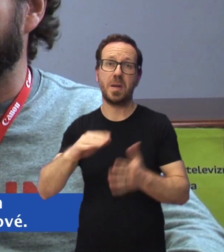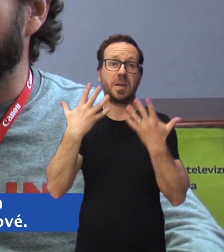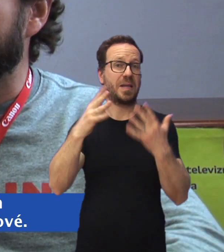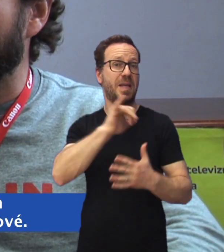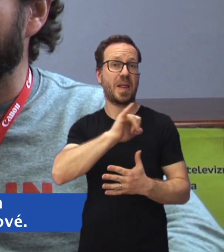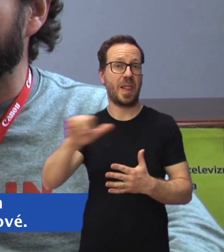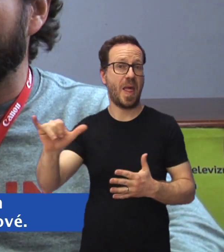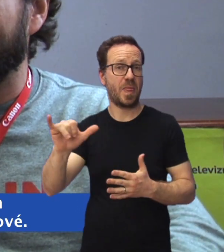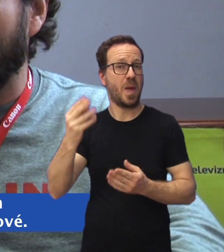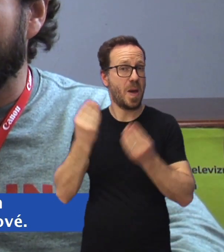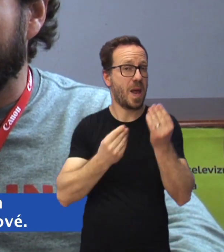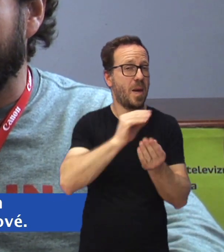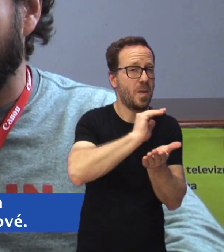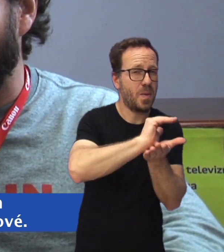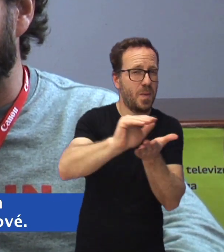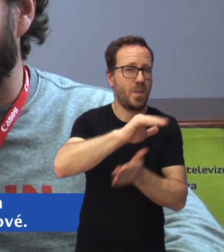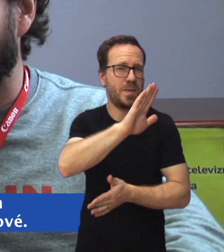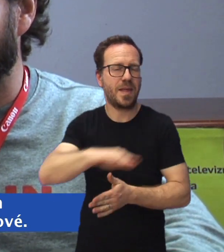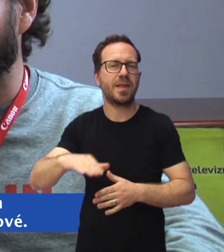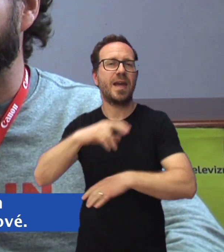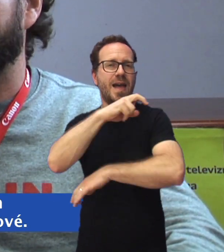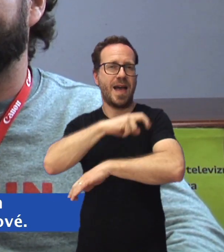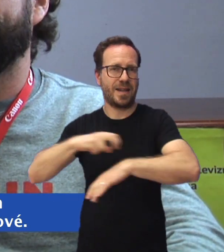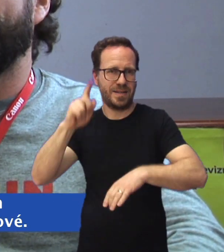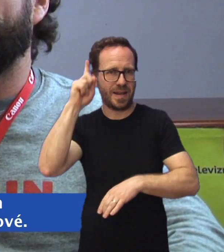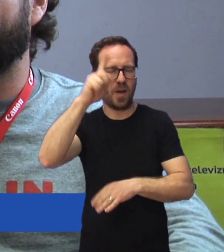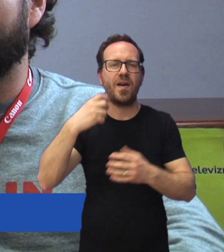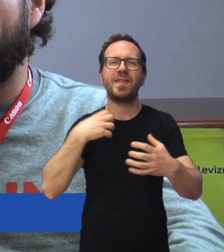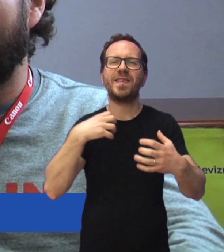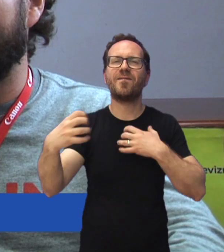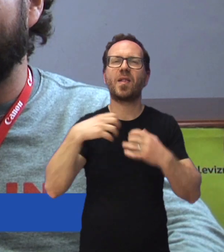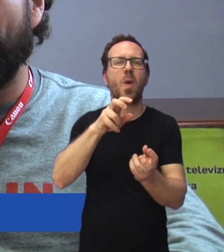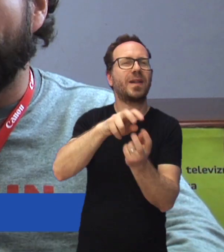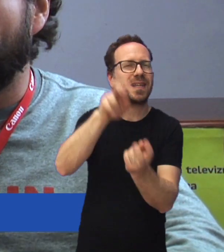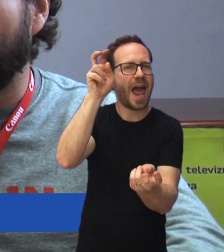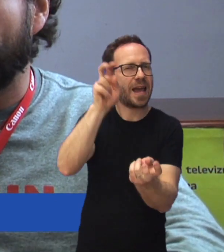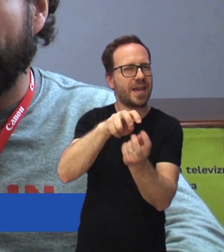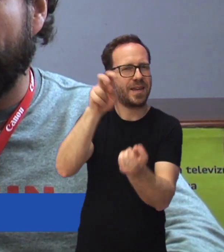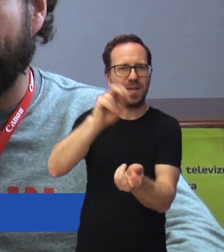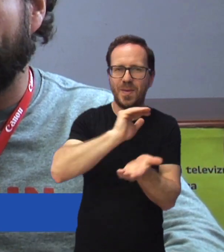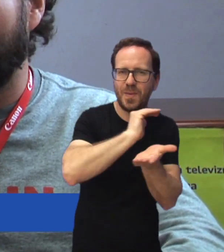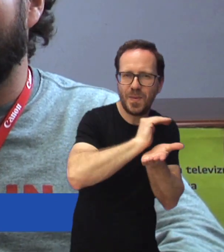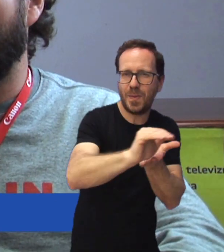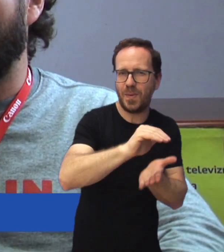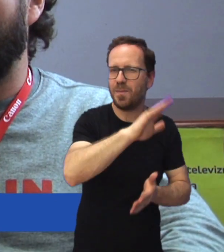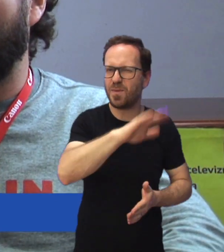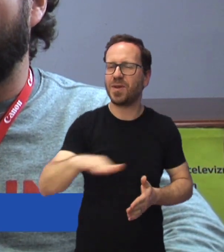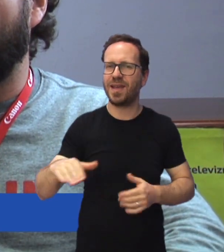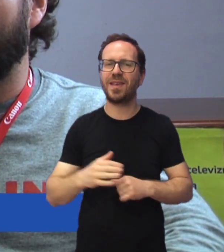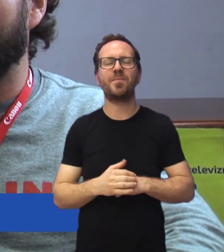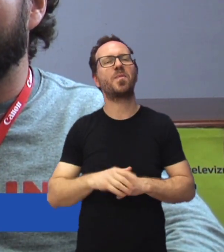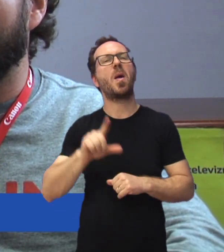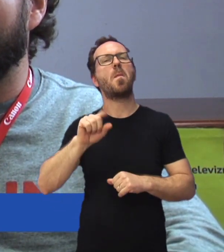posledních 10 let jsem hrál v divadle Drak v Hradci Králové. Tam jsme hráli jenom pro děti.